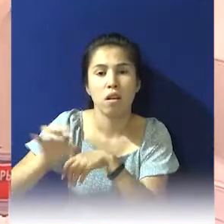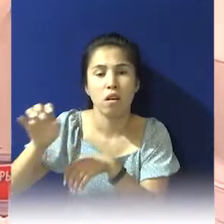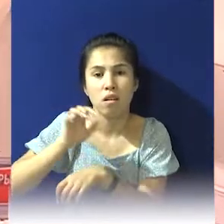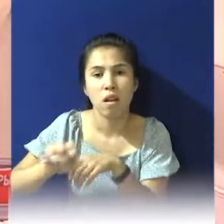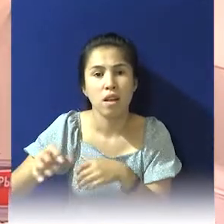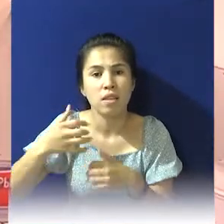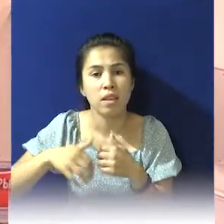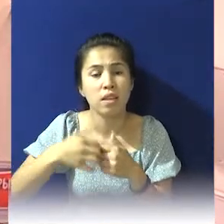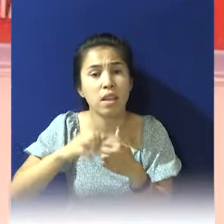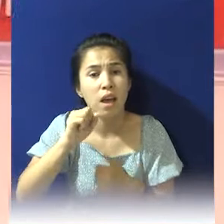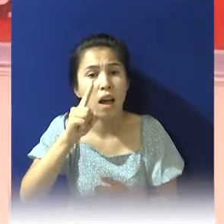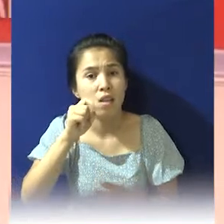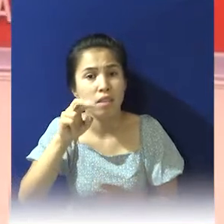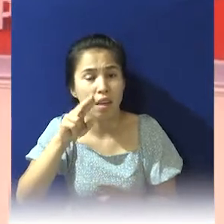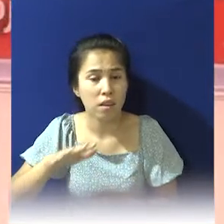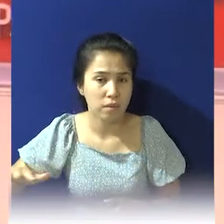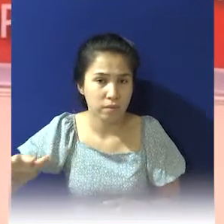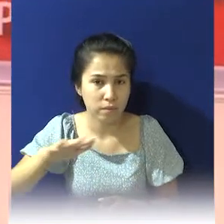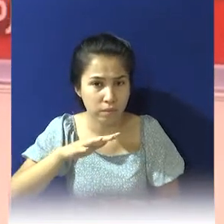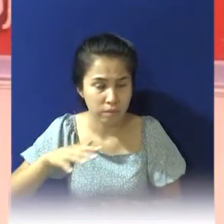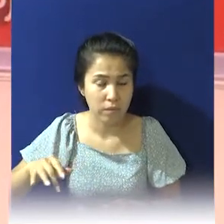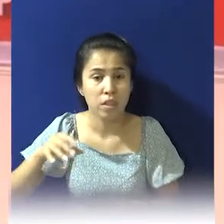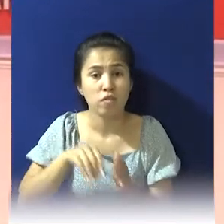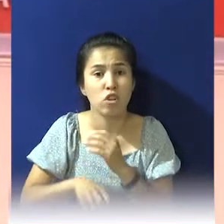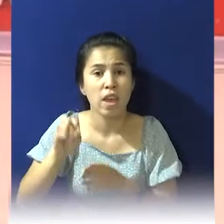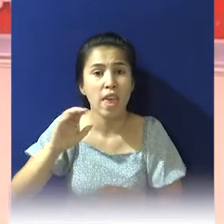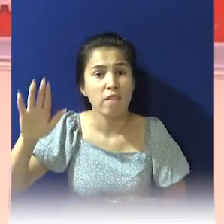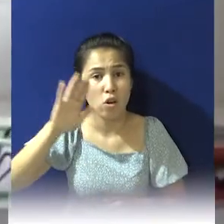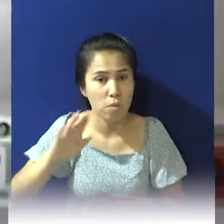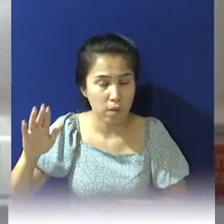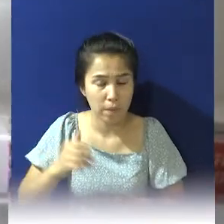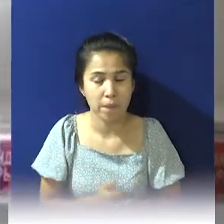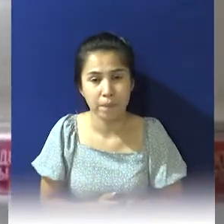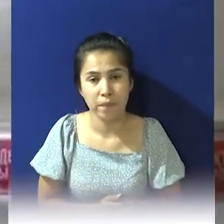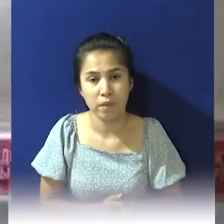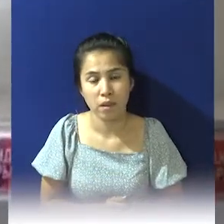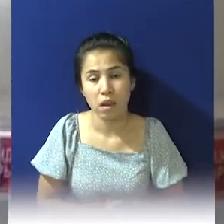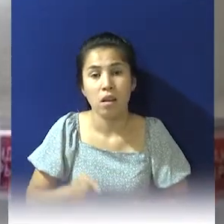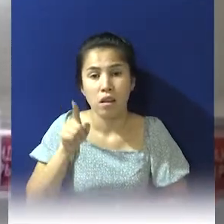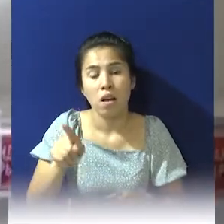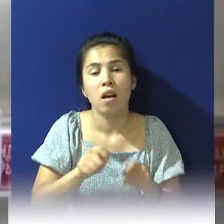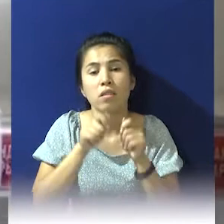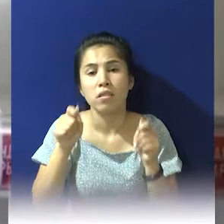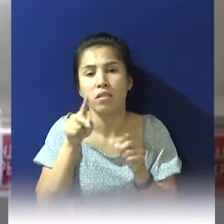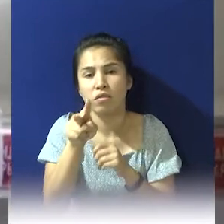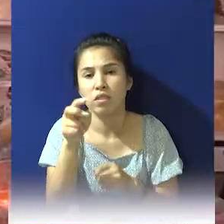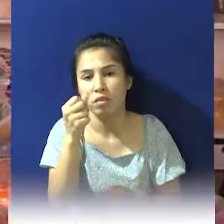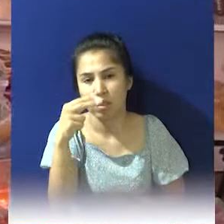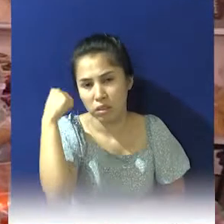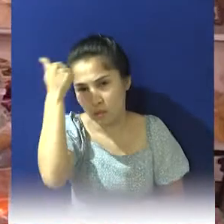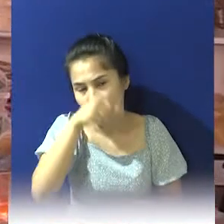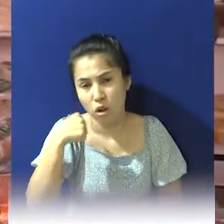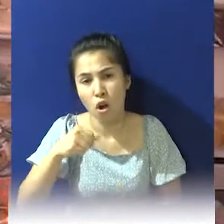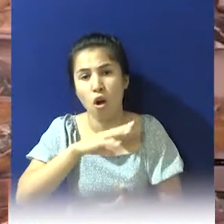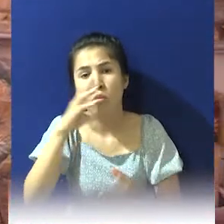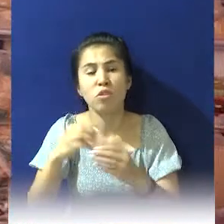по 240, одно яйцо по 30 тенге. Литр растительного масла марки «Алтын Май» – 560 тенге. 5 литров марки «Бастау»